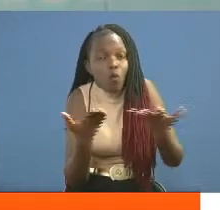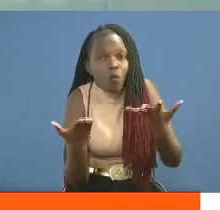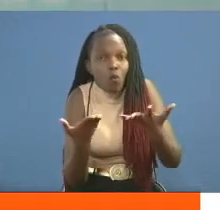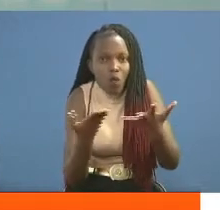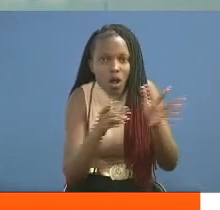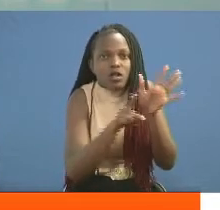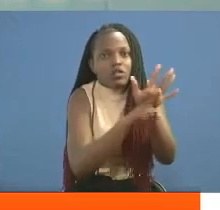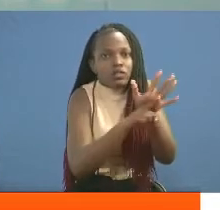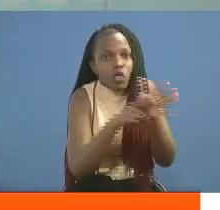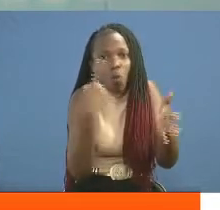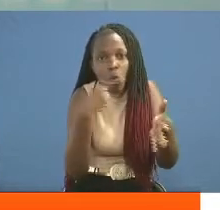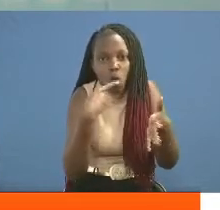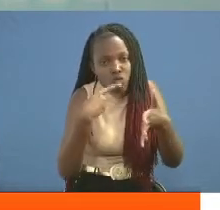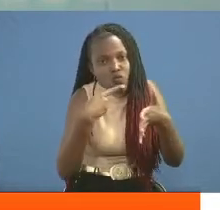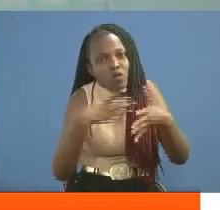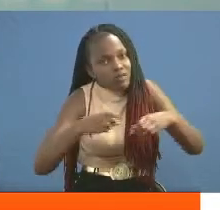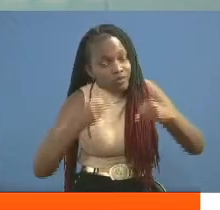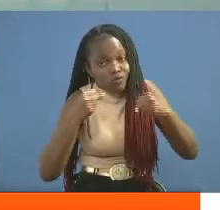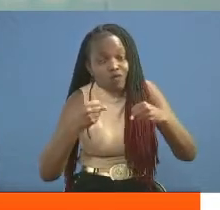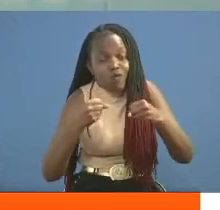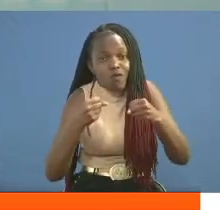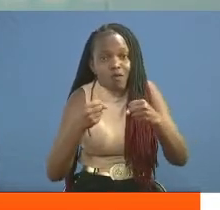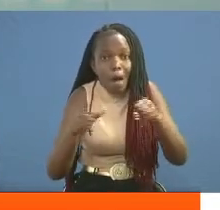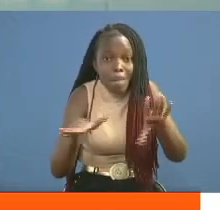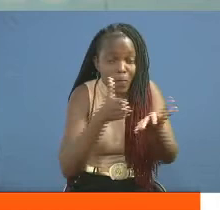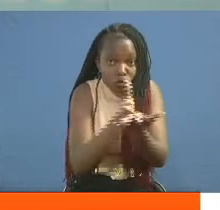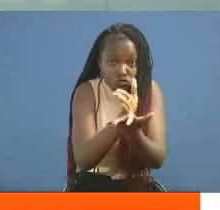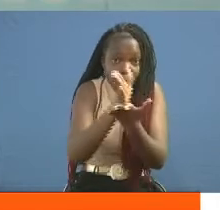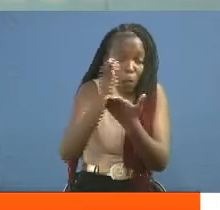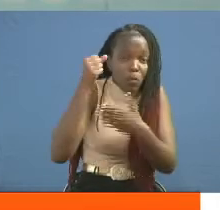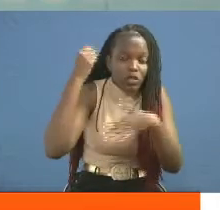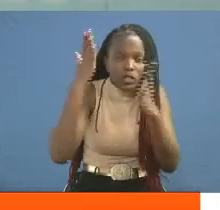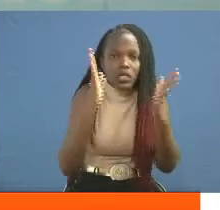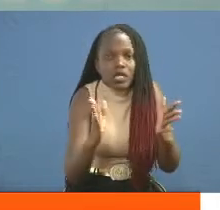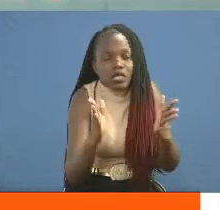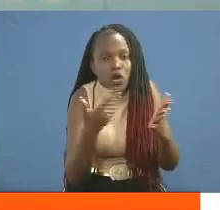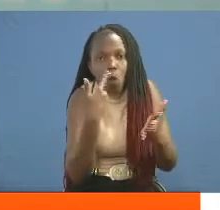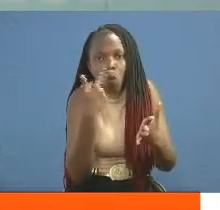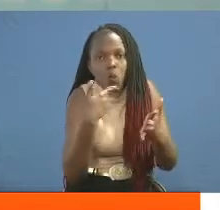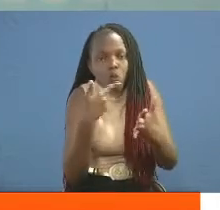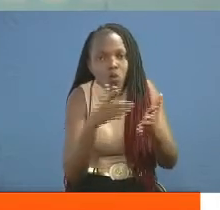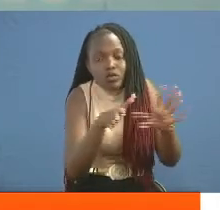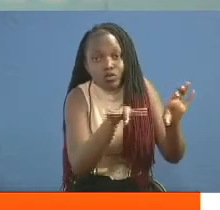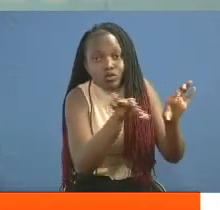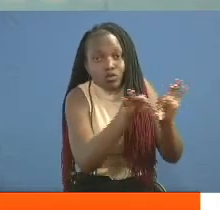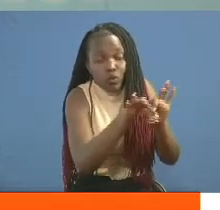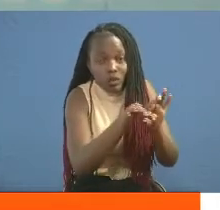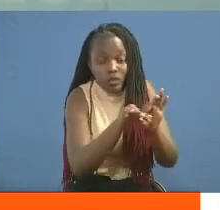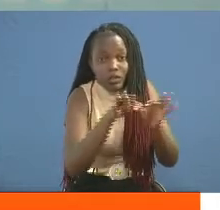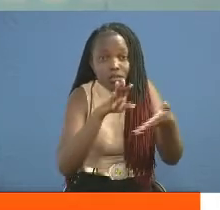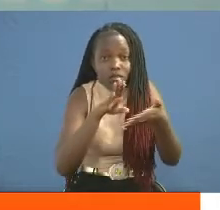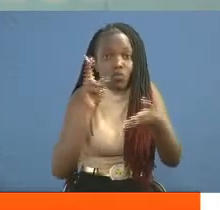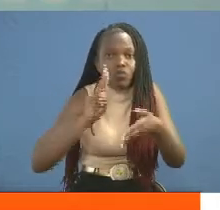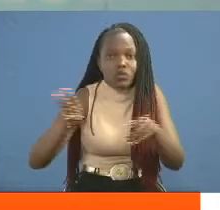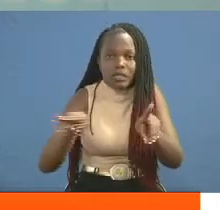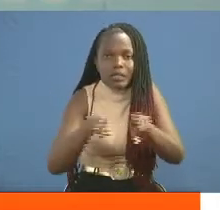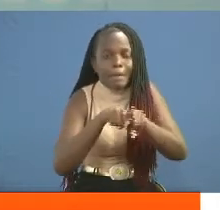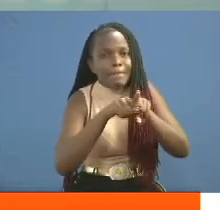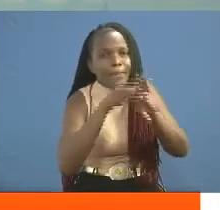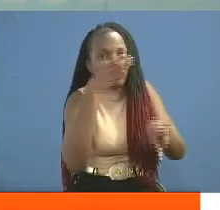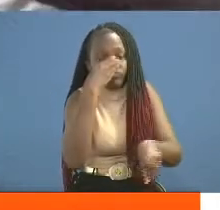ambalo ni onyesho la ni nani mwenye nguvu kati ya wanasiasa wanaomuunga mkono Rais Uhuru Kenyatta na wale wanaohusishwa na naibu wake William